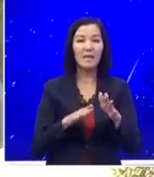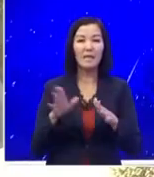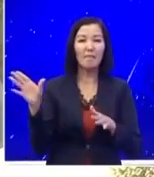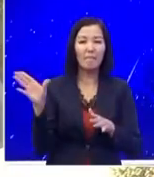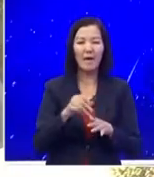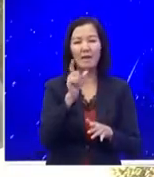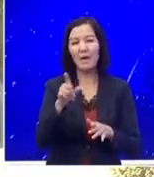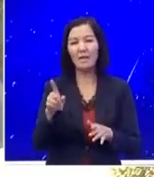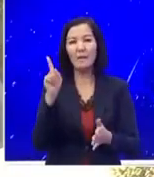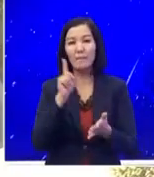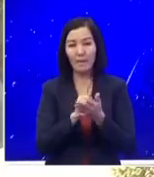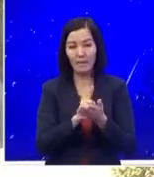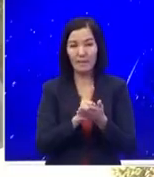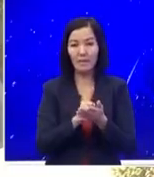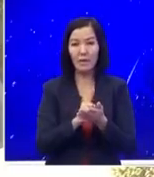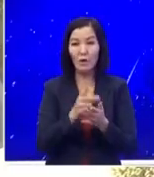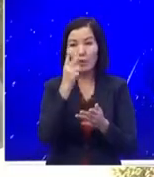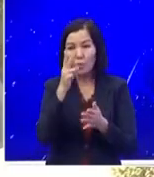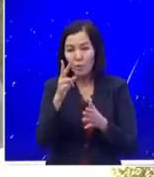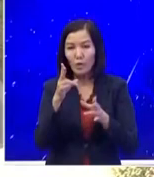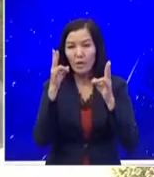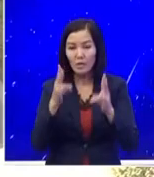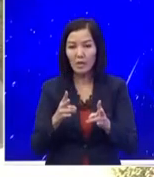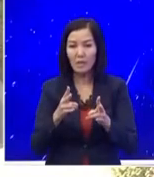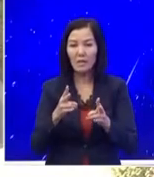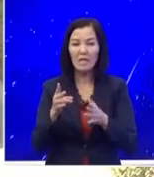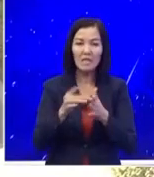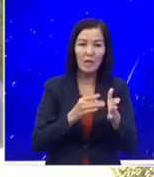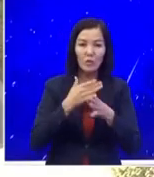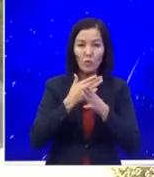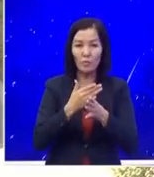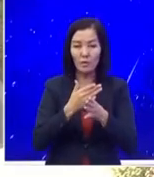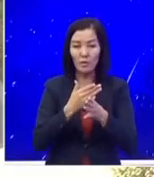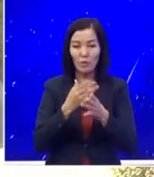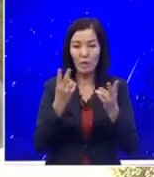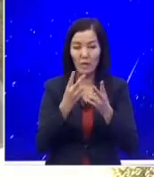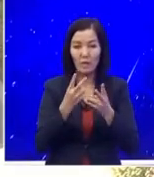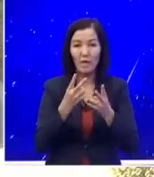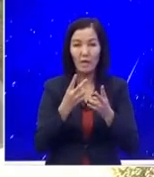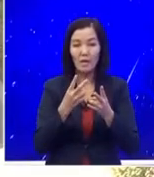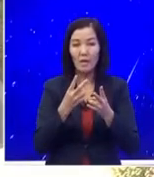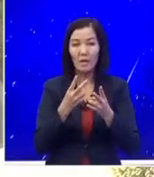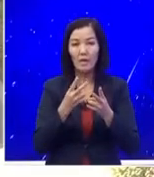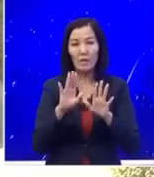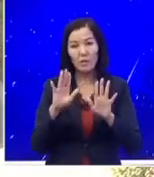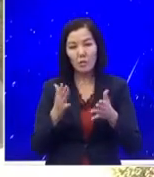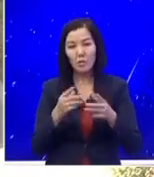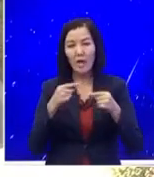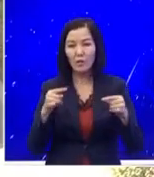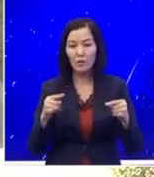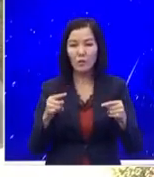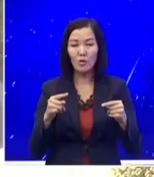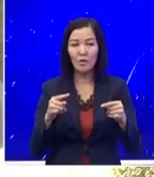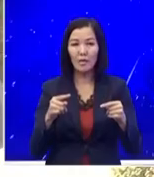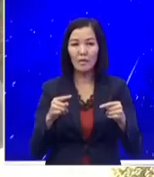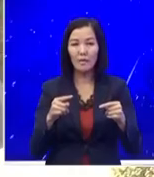әр ер азаматтың парызы деп ойлайм. Өзімдікін ондай іске барған ерлік деп санамайым. Яғни ситуациялар қайталанбасын